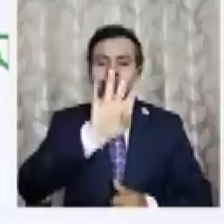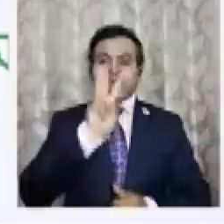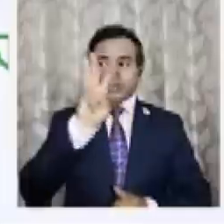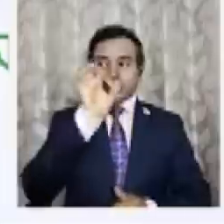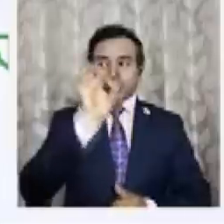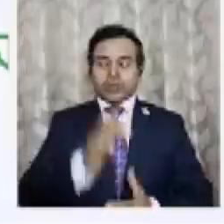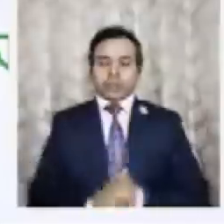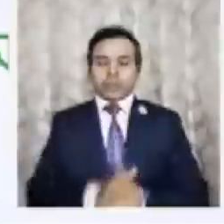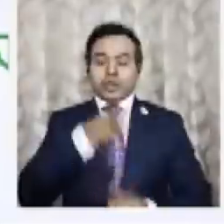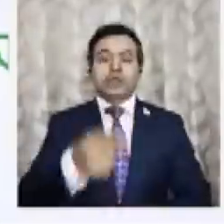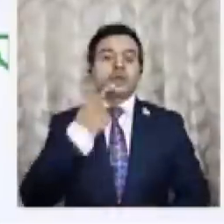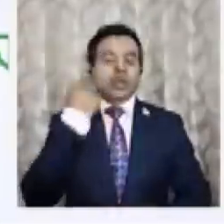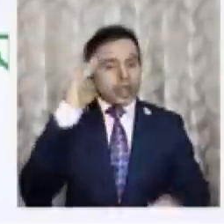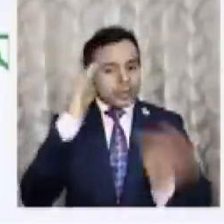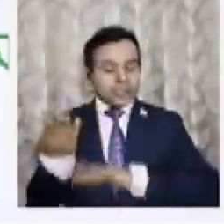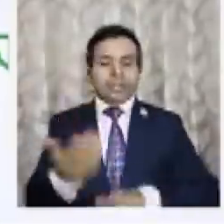21.40%।